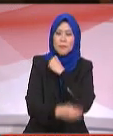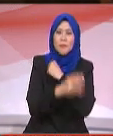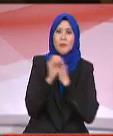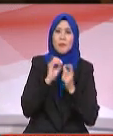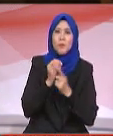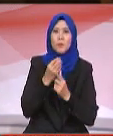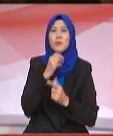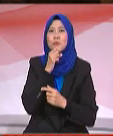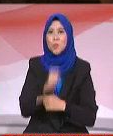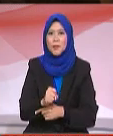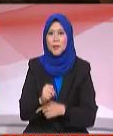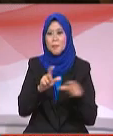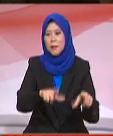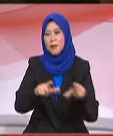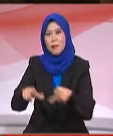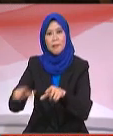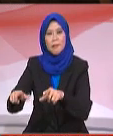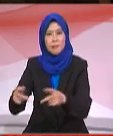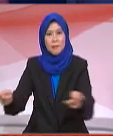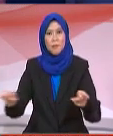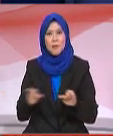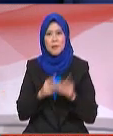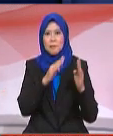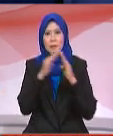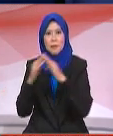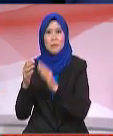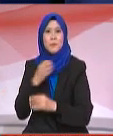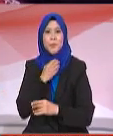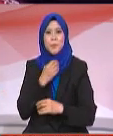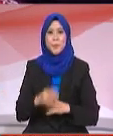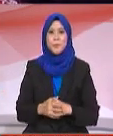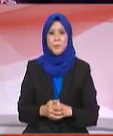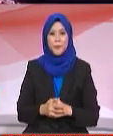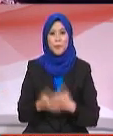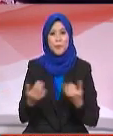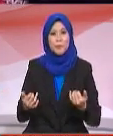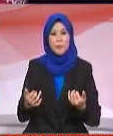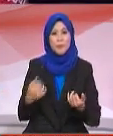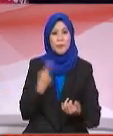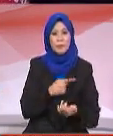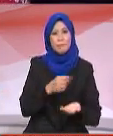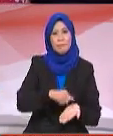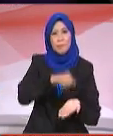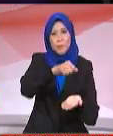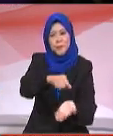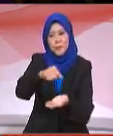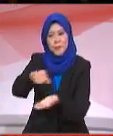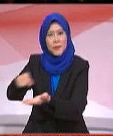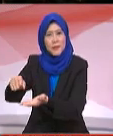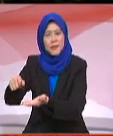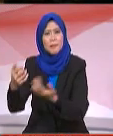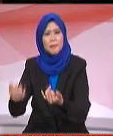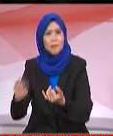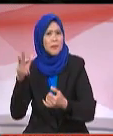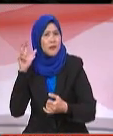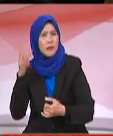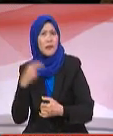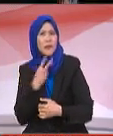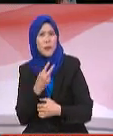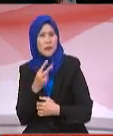yang lepak-lepak dekat sekitar Bandar Ipoh lah. Ketika kami sedang mengagihkan barangan, kedengaran suara dalam kalangan